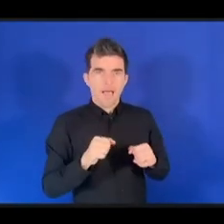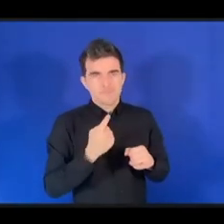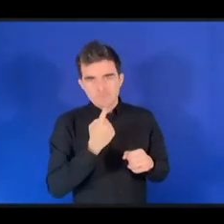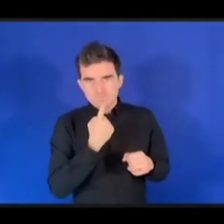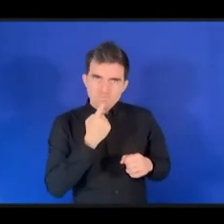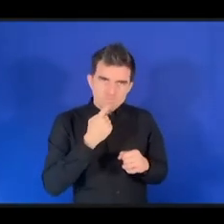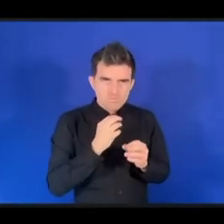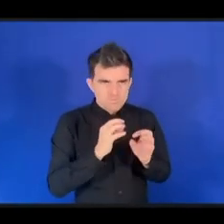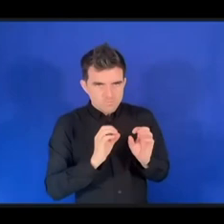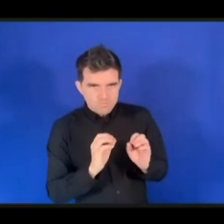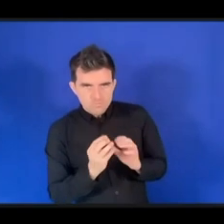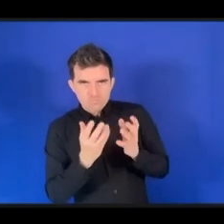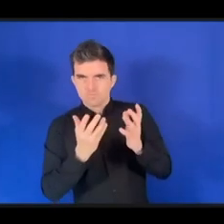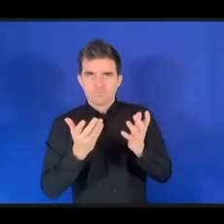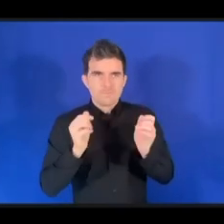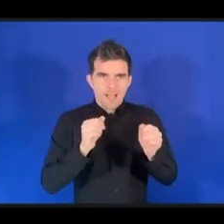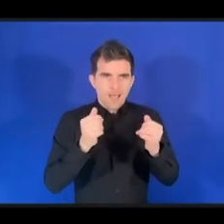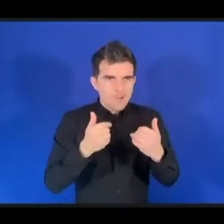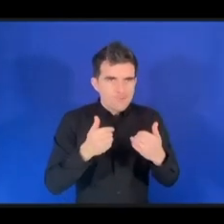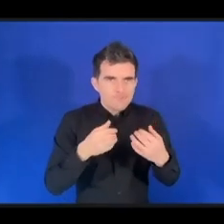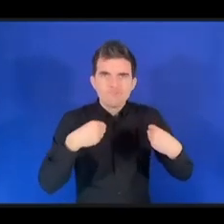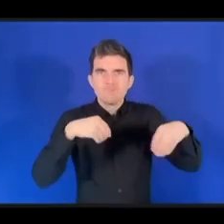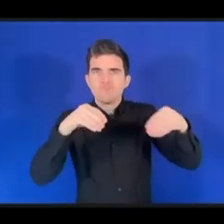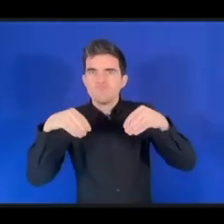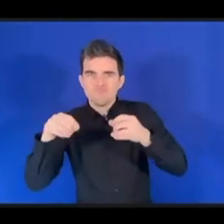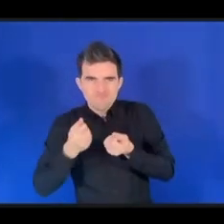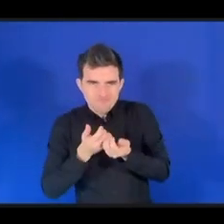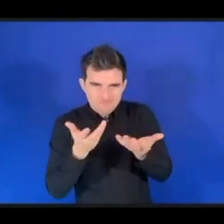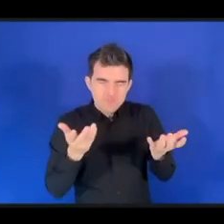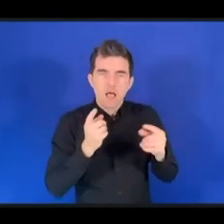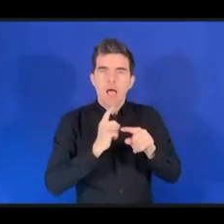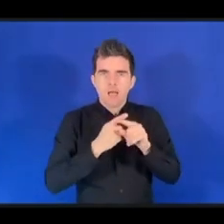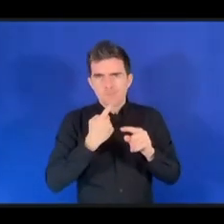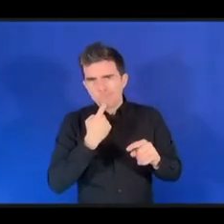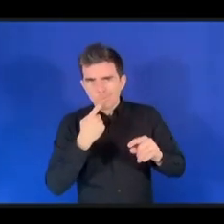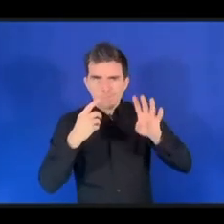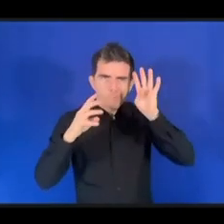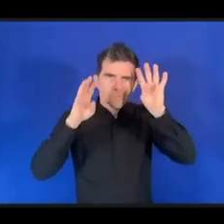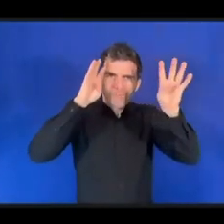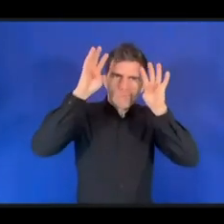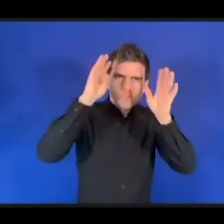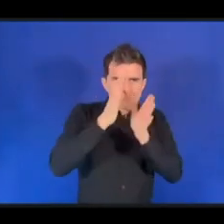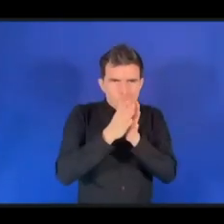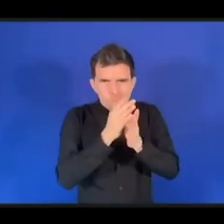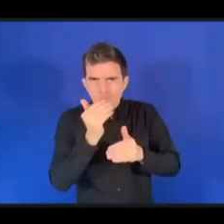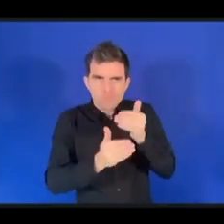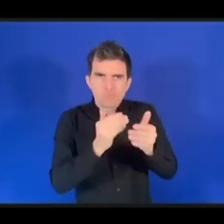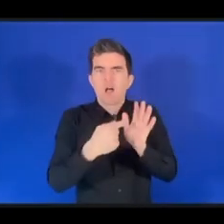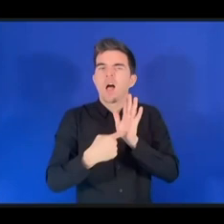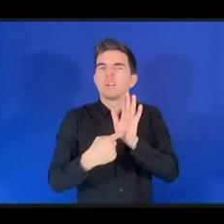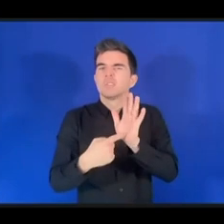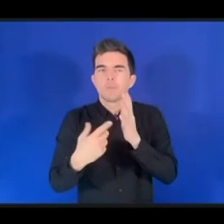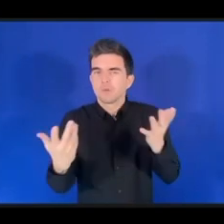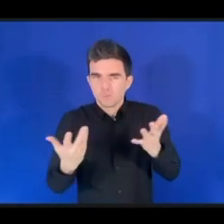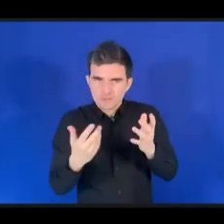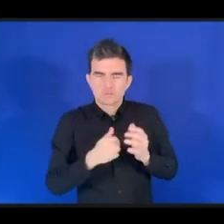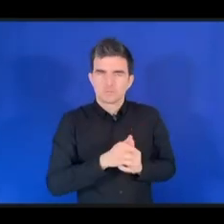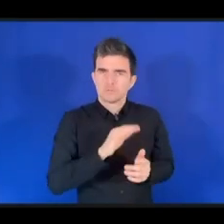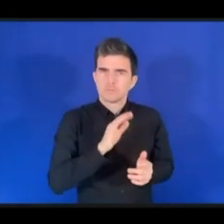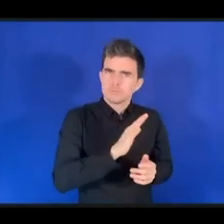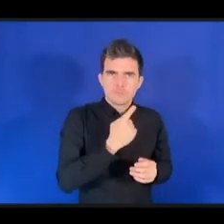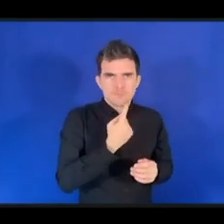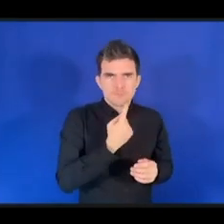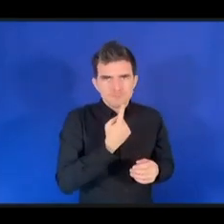ففي كيوتو لدينا لدينا صناعه الفخار